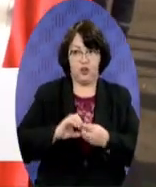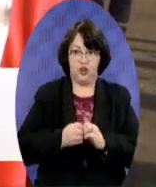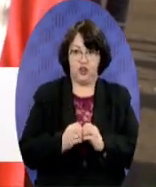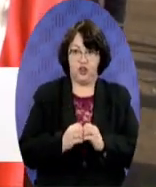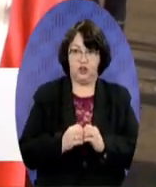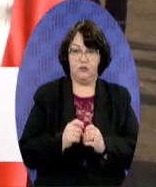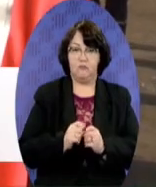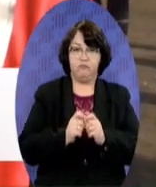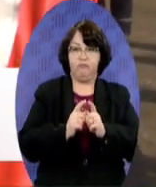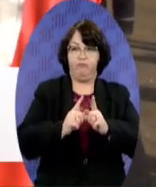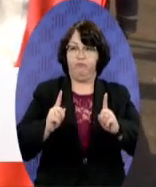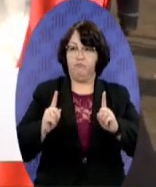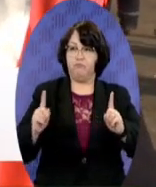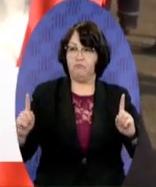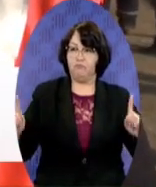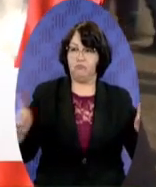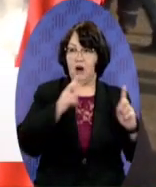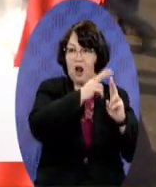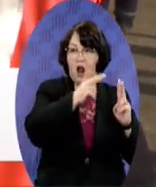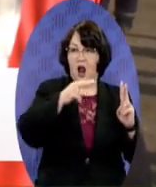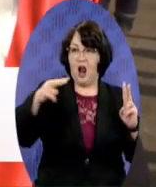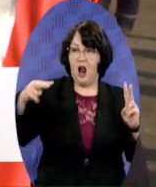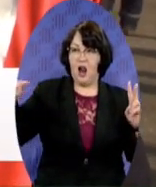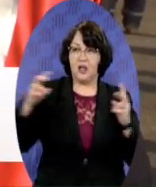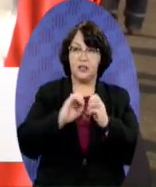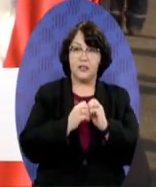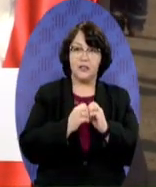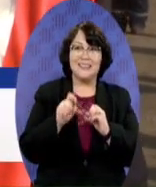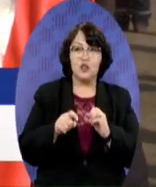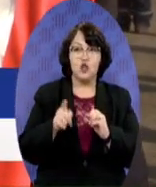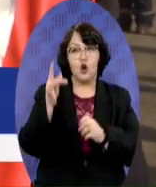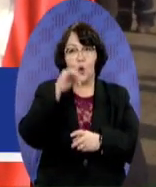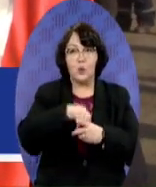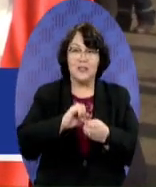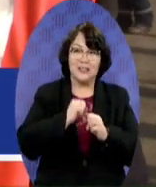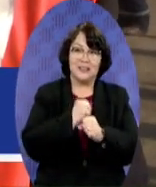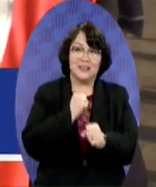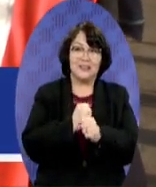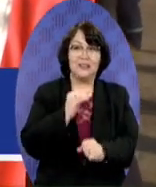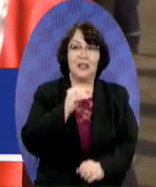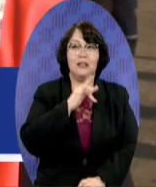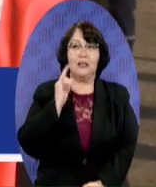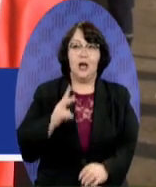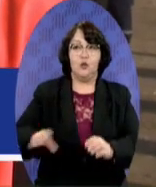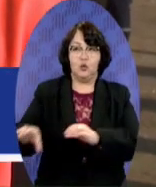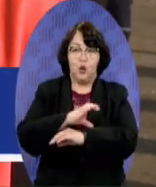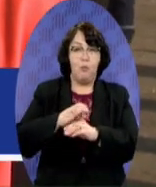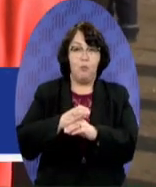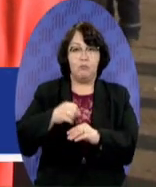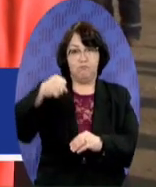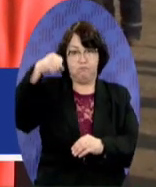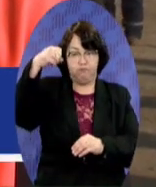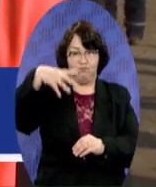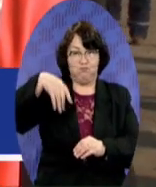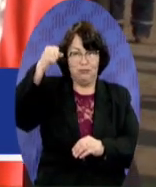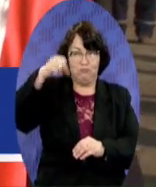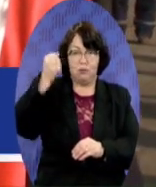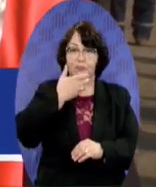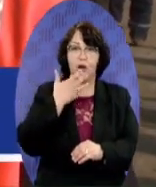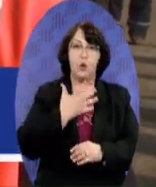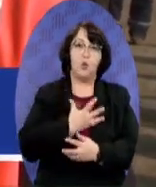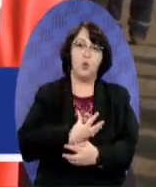хөрөнгө оруулалтын ажил шинжтэй ажил хийгдсээр за Жаргалтхан зүд хэрэглэгээ нэмэх боломжтой болж байгаа. Нөгөө